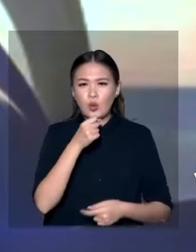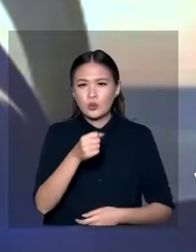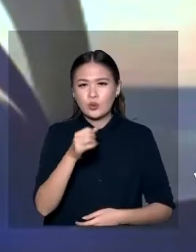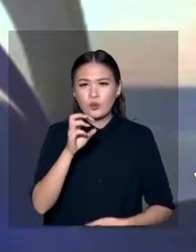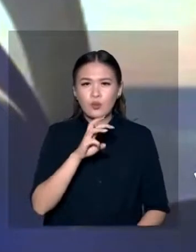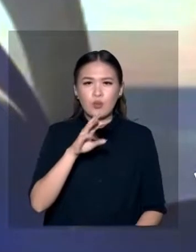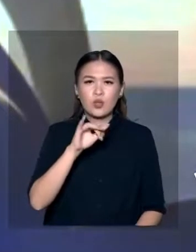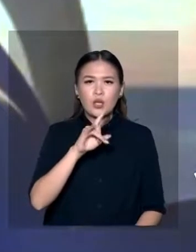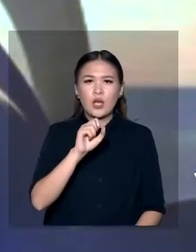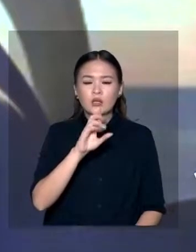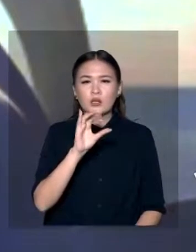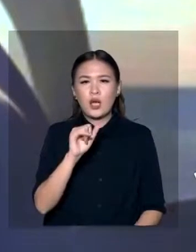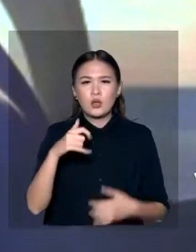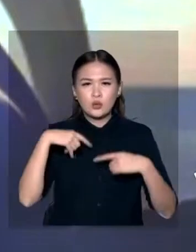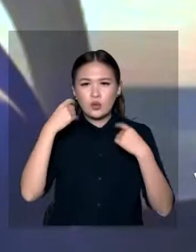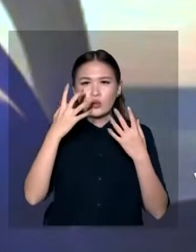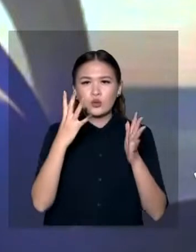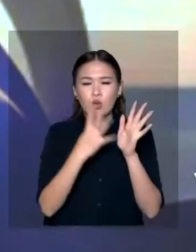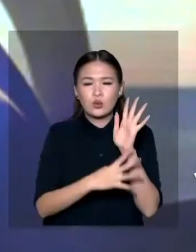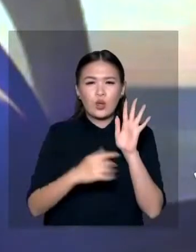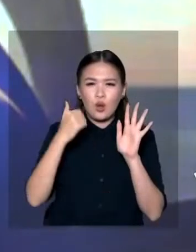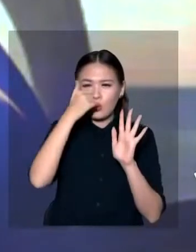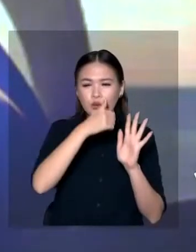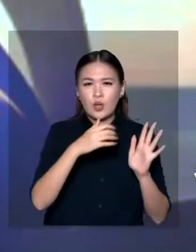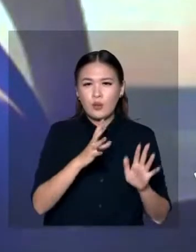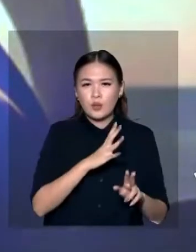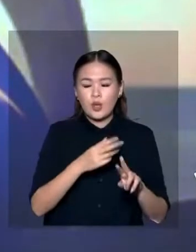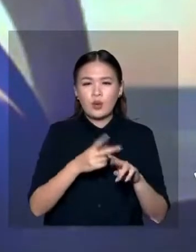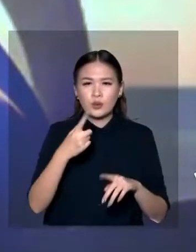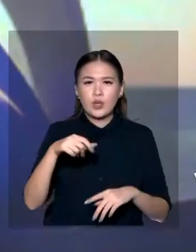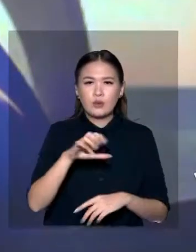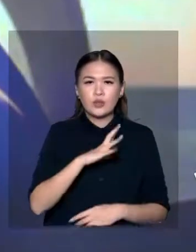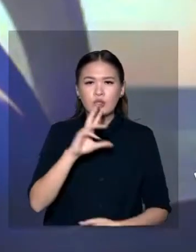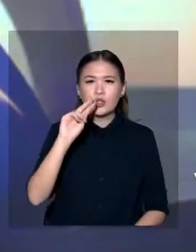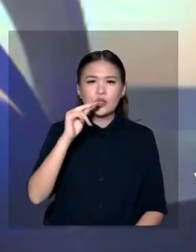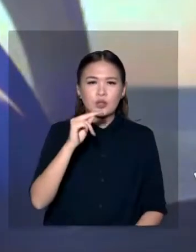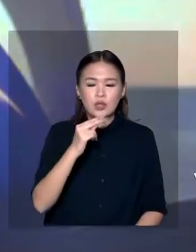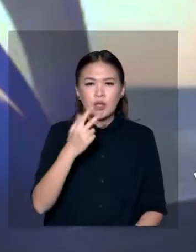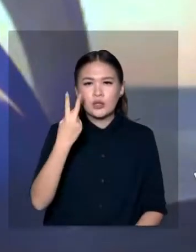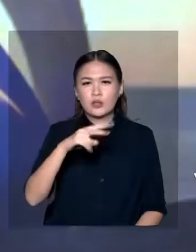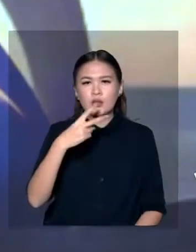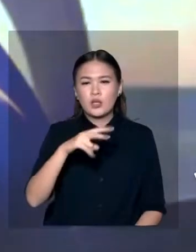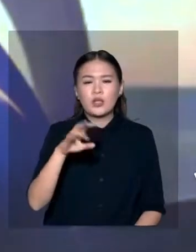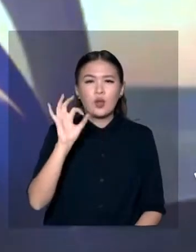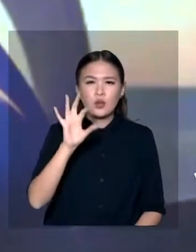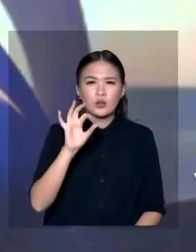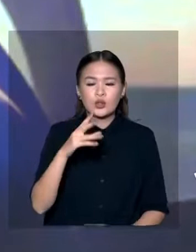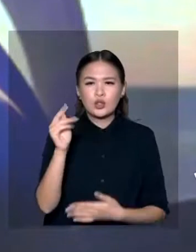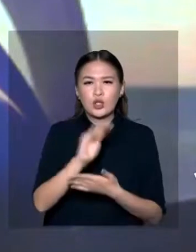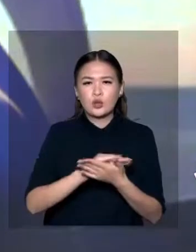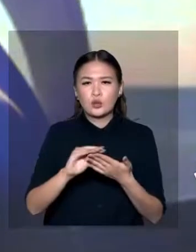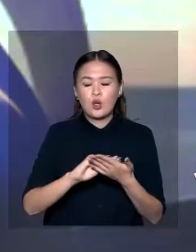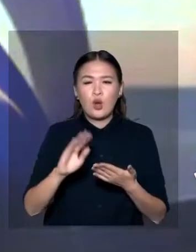қайраткері Шерхан Мұртазаның туғанына 90 жыл толды. Осы аптаның бейсенбісінде, яғни 20 қазан күні жазушының